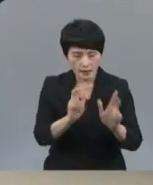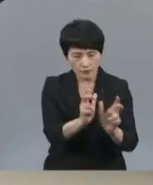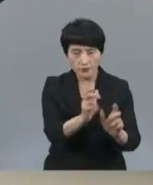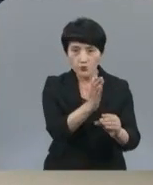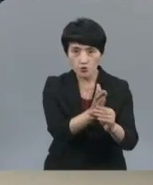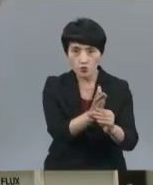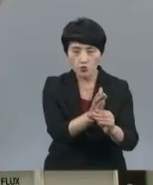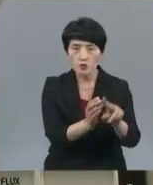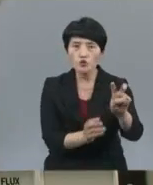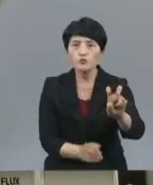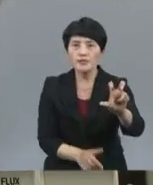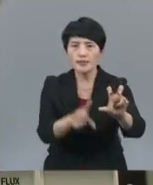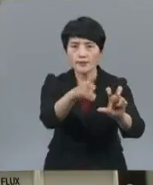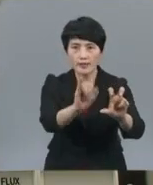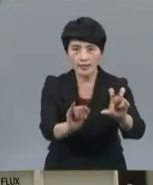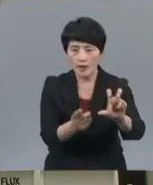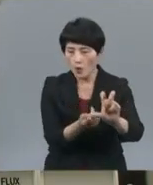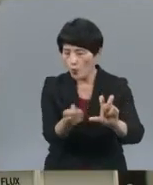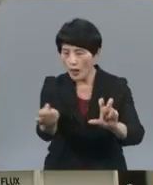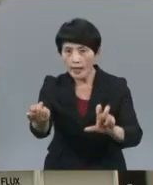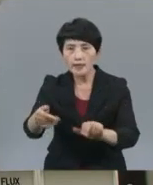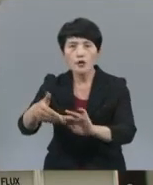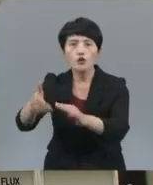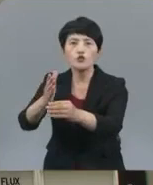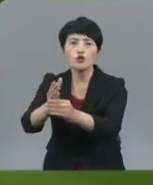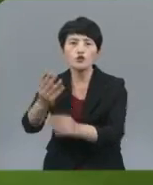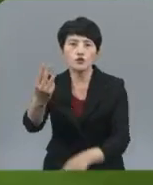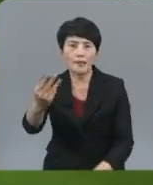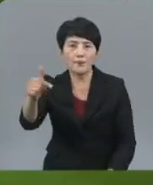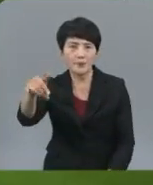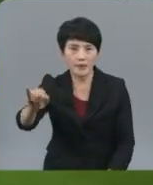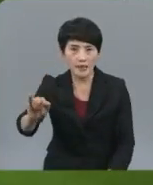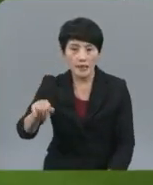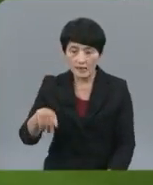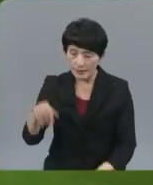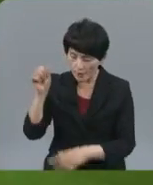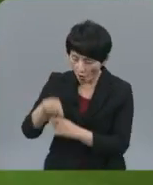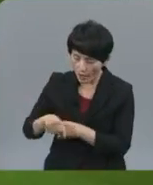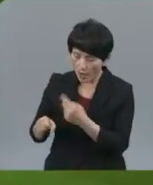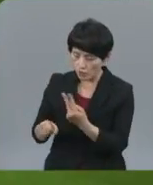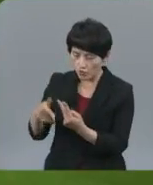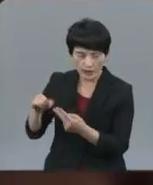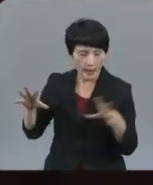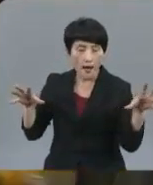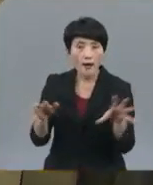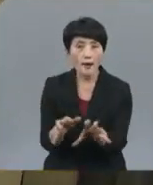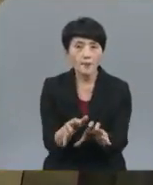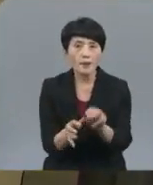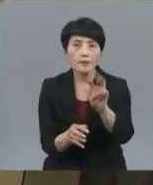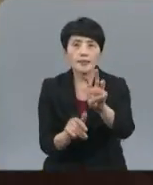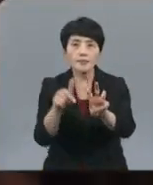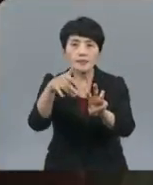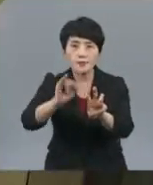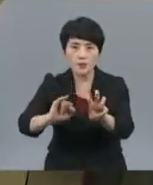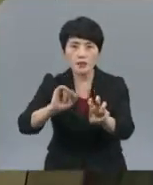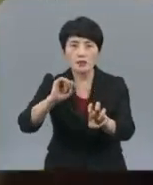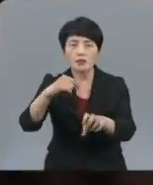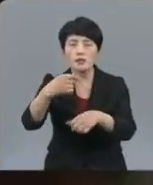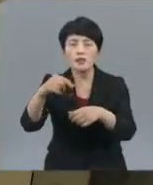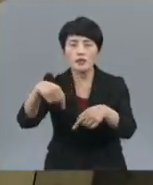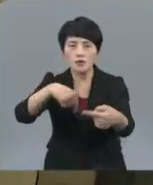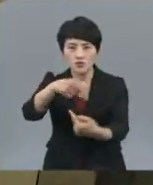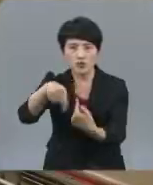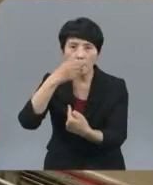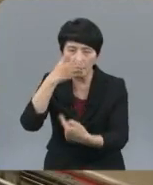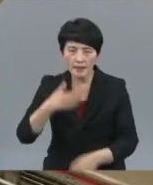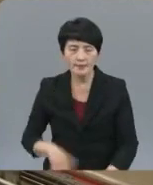2032 còn nhà máy số 4 thì vào năm 2033 chính phủ Hàn Quốc đang Phúc Tiến gia hạn hoạt động cho 10 nhà máy nguyên tử sẽ hết tuổi thọ